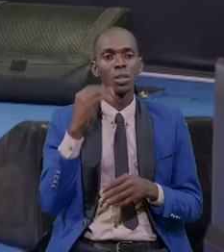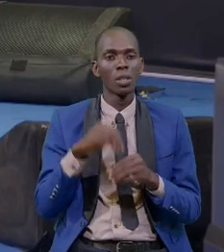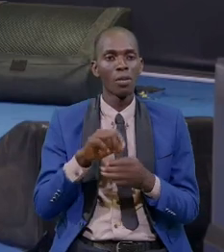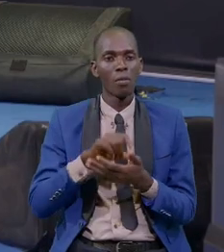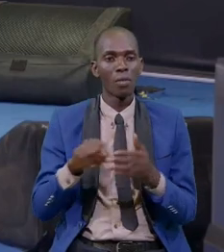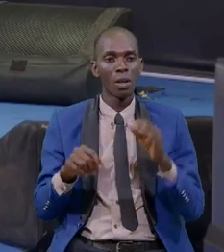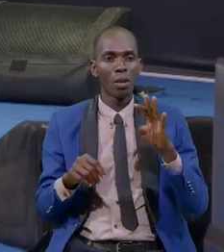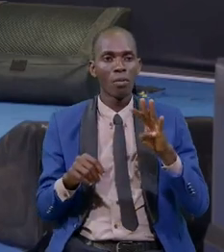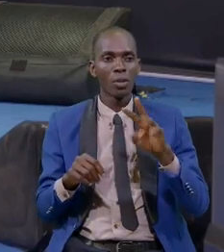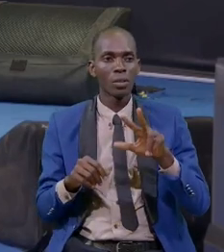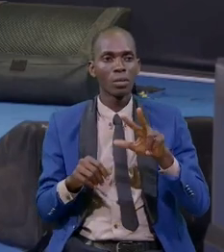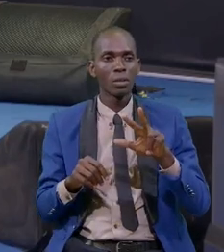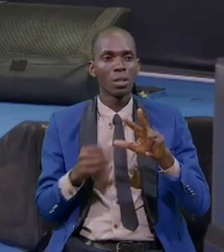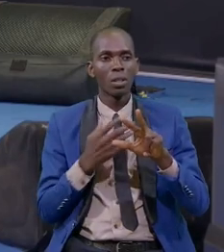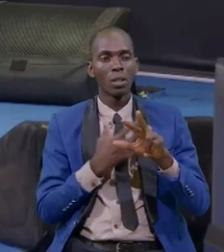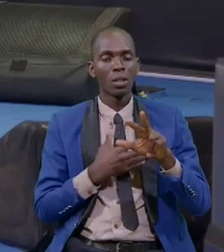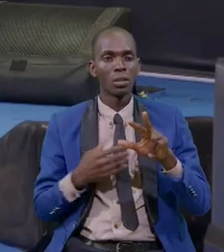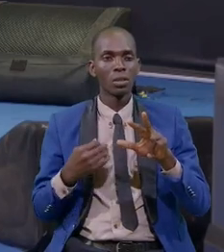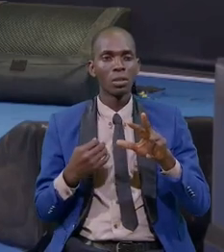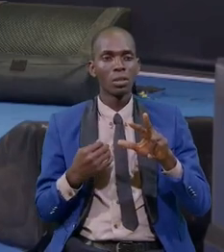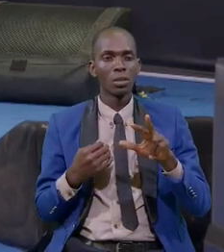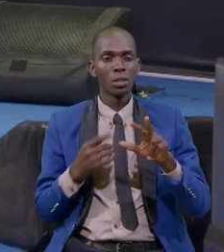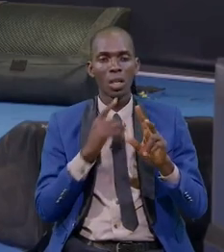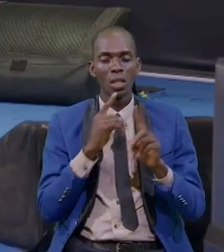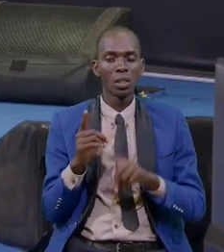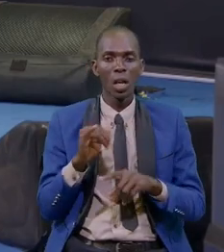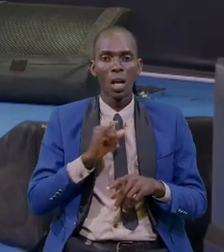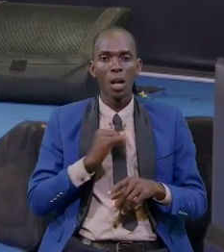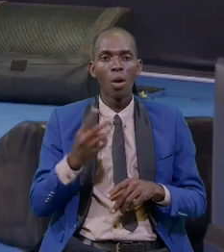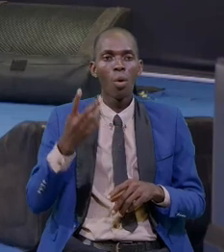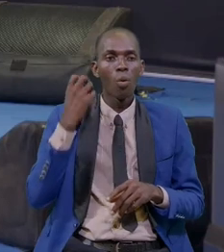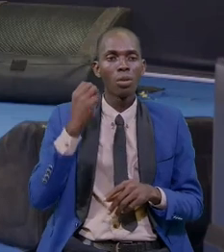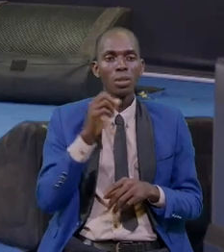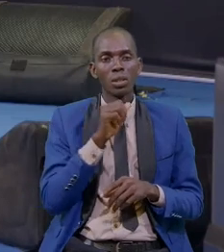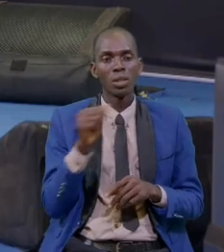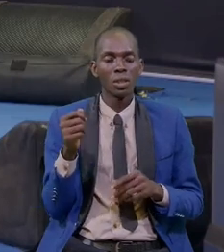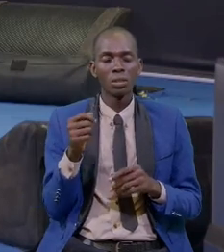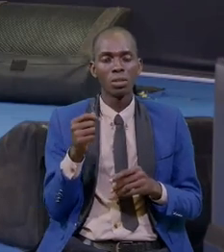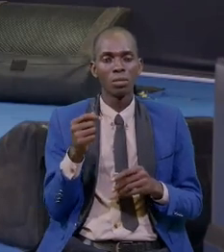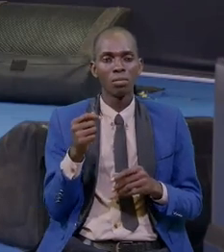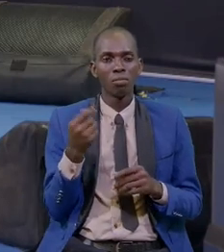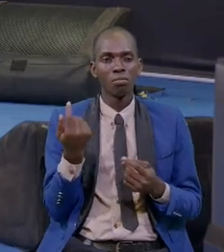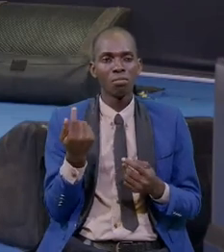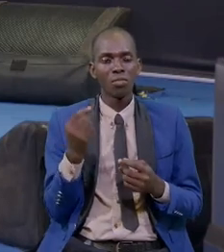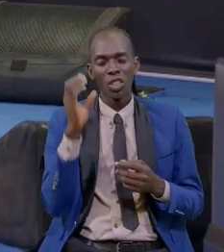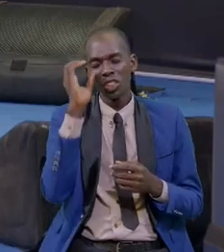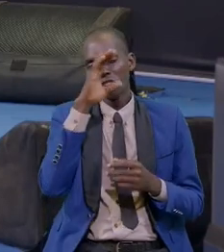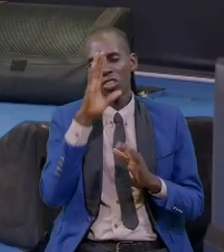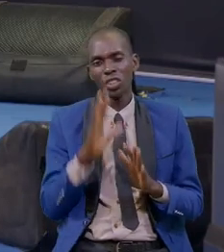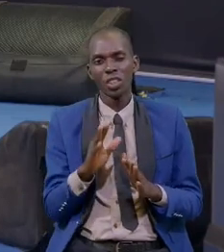43. J'étais étranger. Et étranger. Qui est-ce que vous